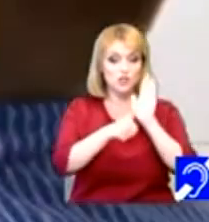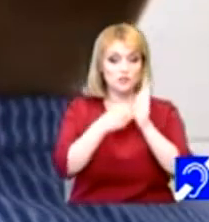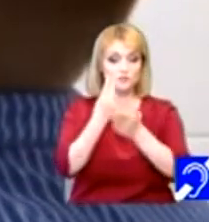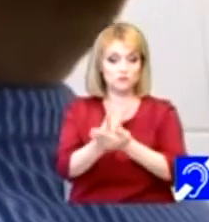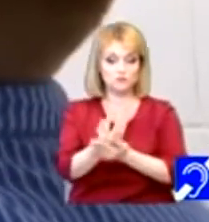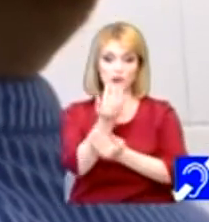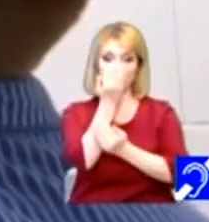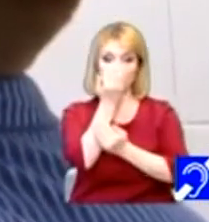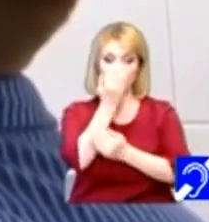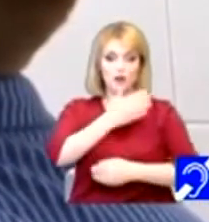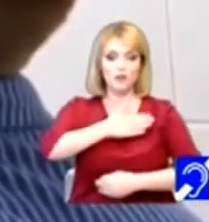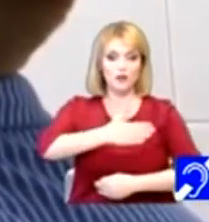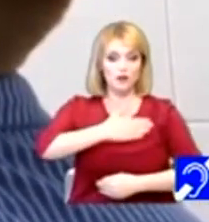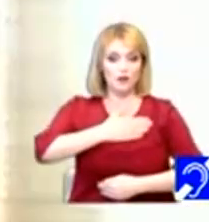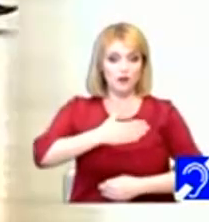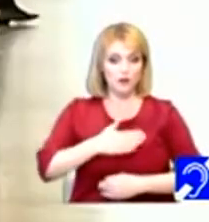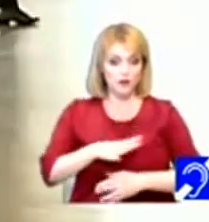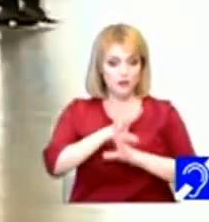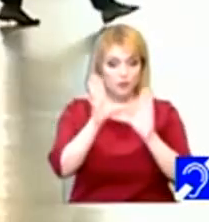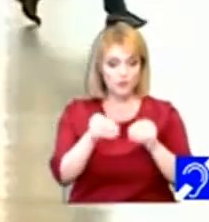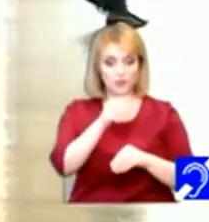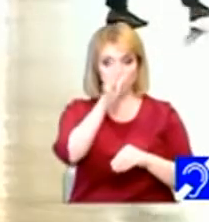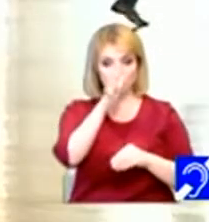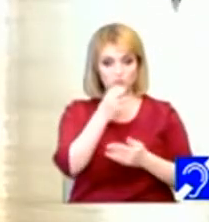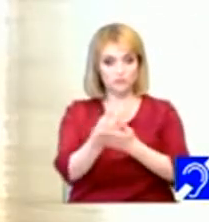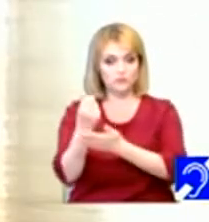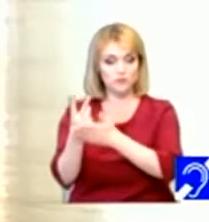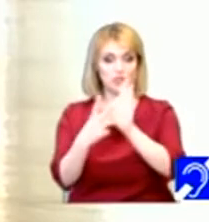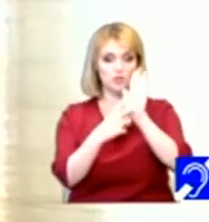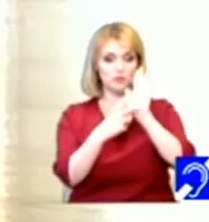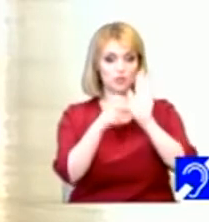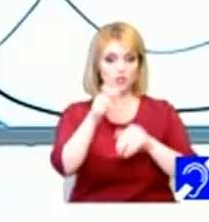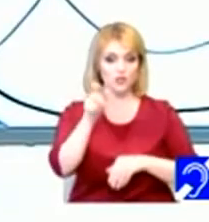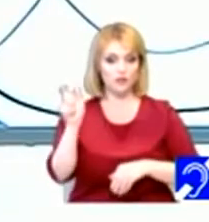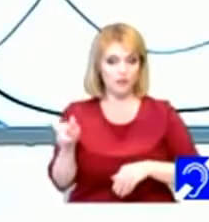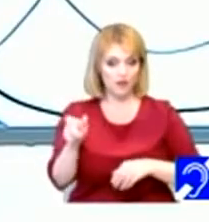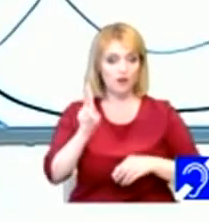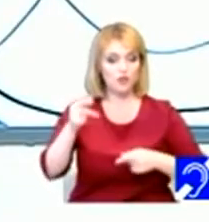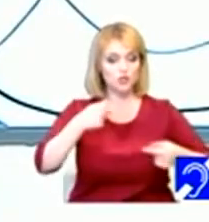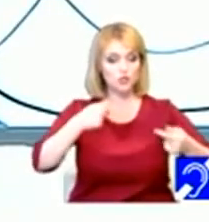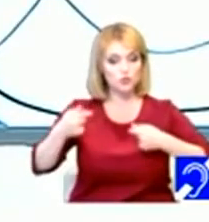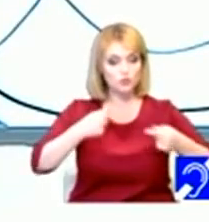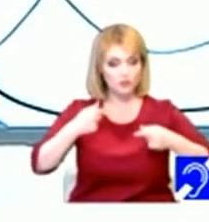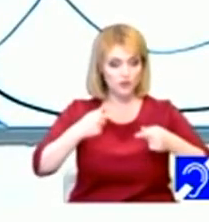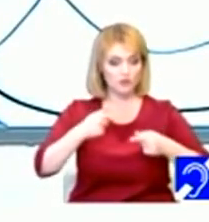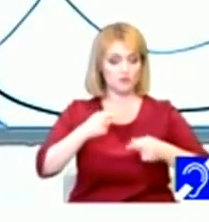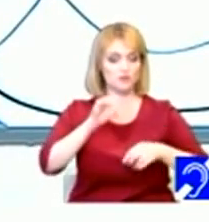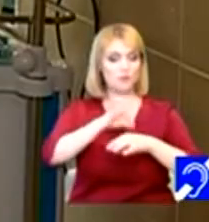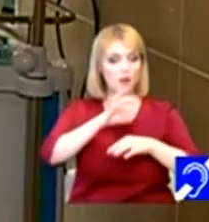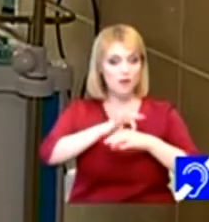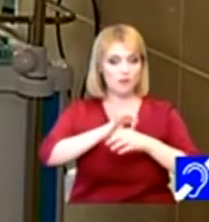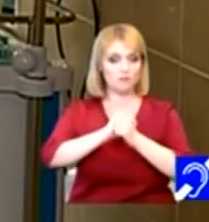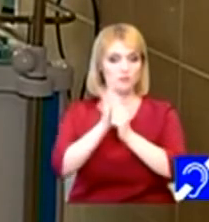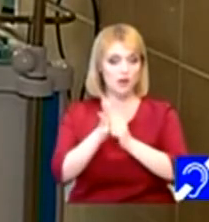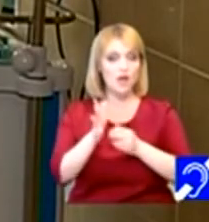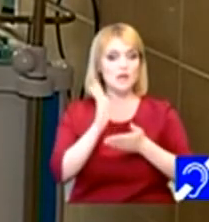respirație asistată. În total, în Chișinău sunt internate peste 700 de persoane care suferă din cauza infectării cu SARS-CoV-2 și mai sunt